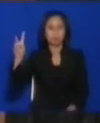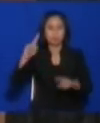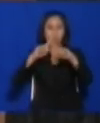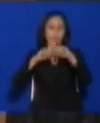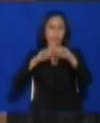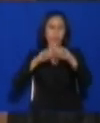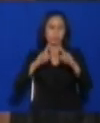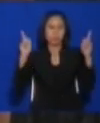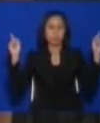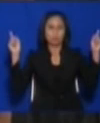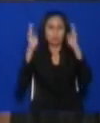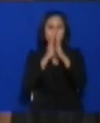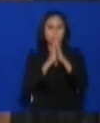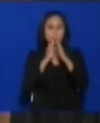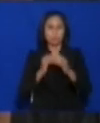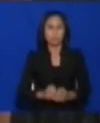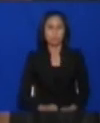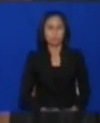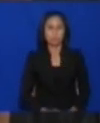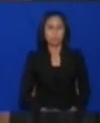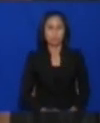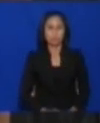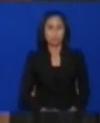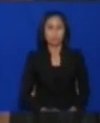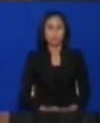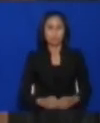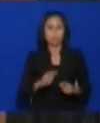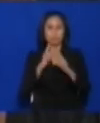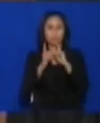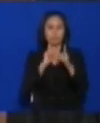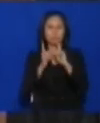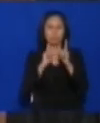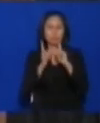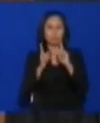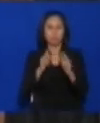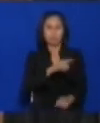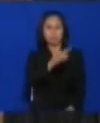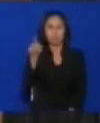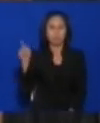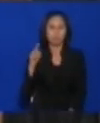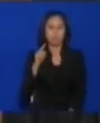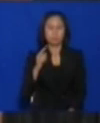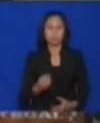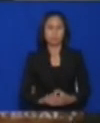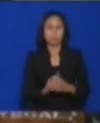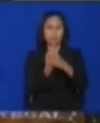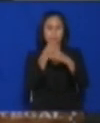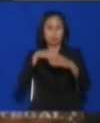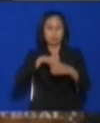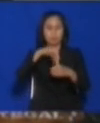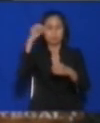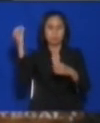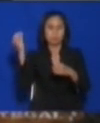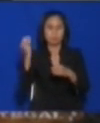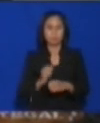berbicara dengan seluruh ketua tim Pasangan calon bahwa acara hari ini adalah